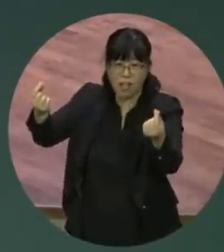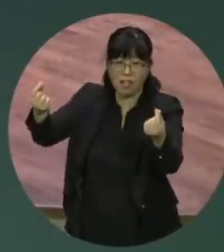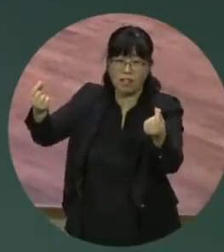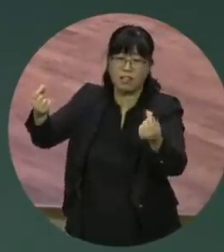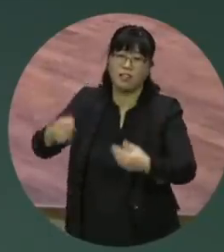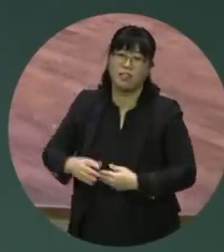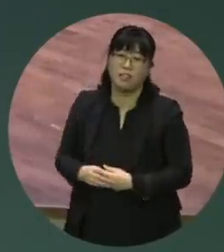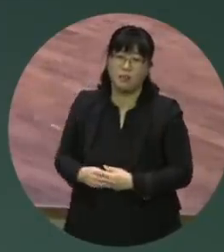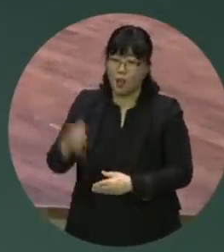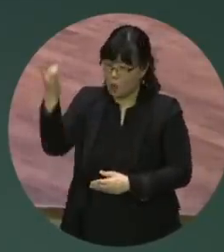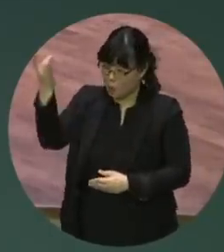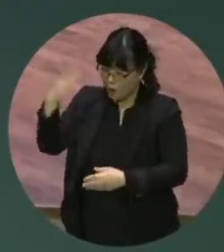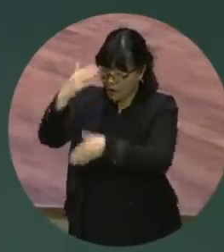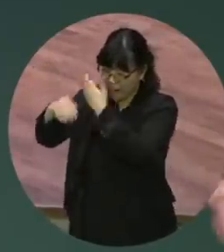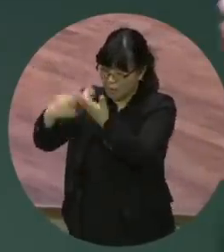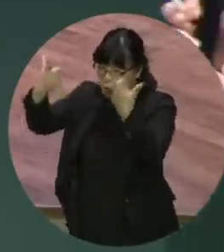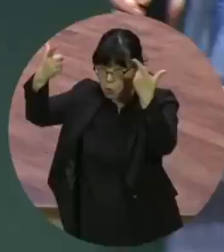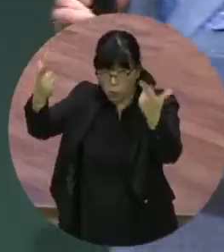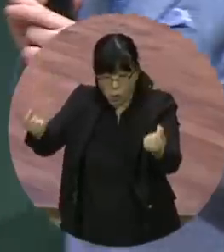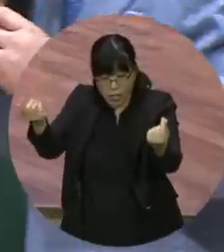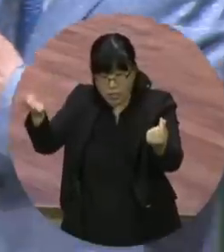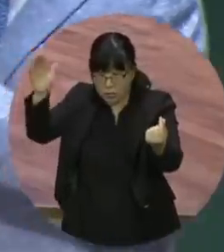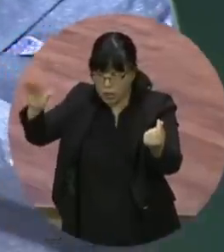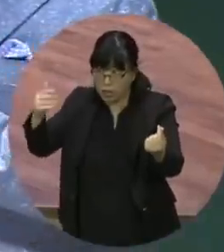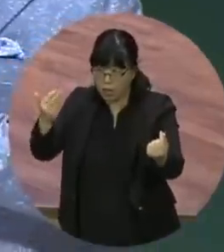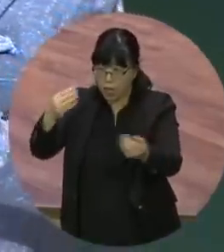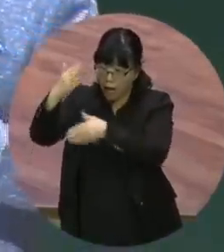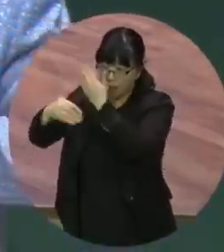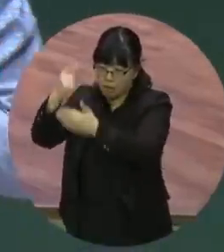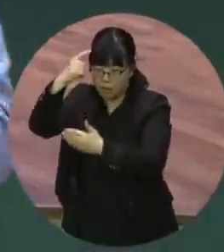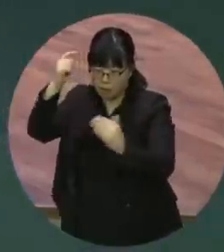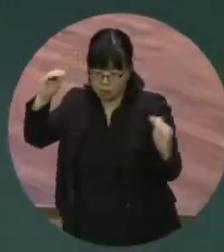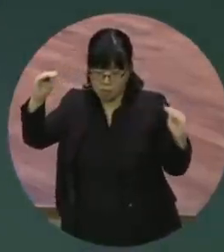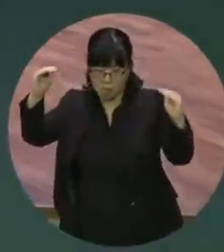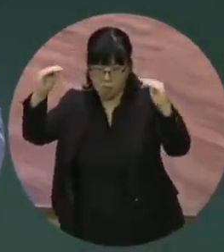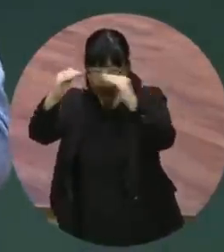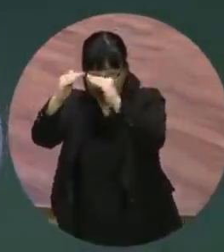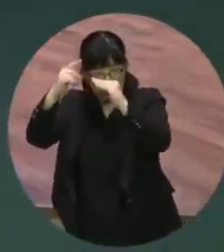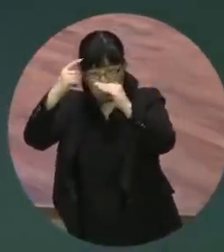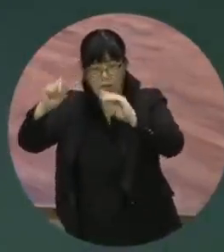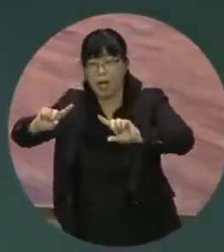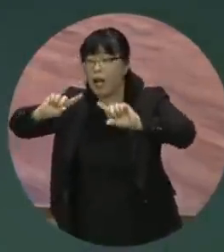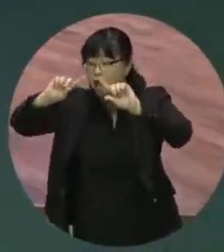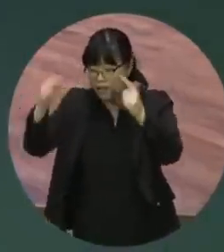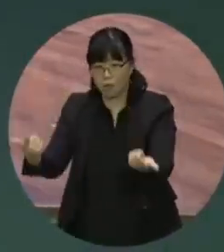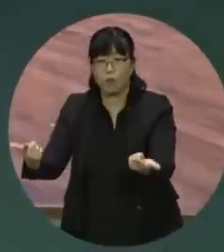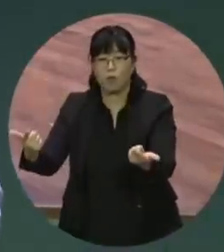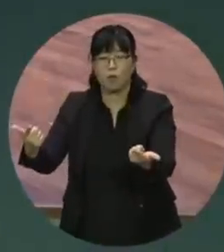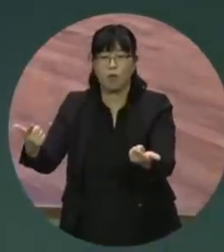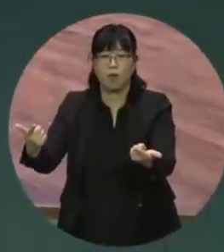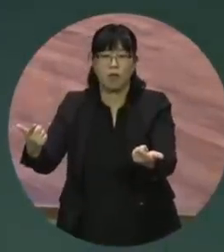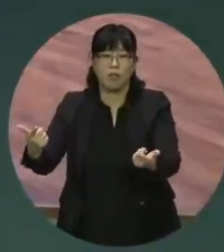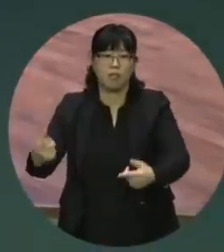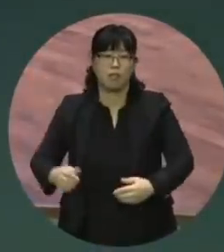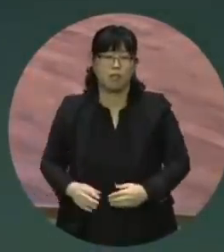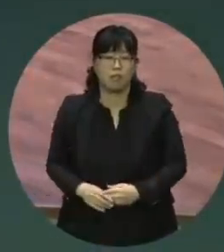본체신데 하나님과 동등됨을 느끼지 아니하시고 하나님과 동등됨을 여기지